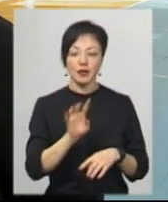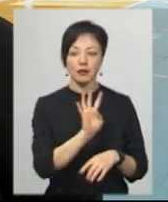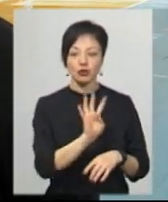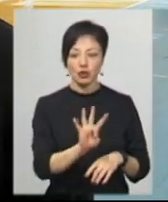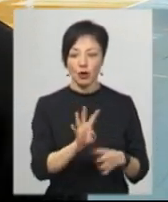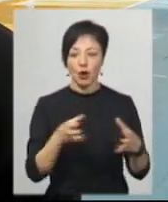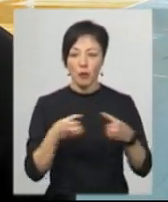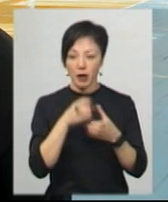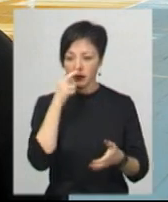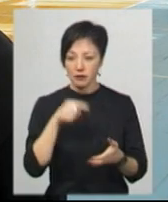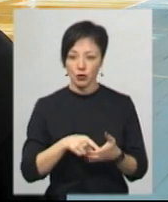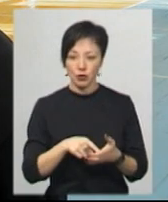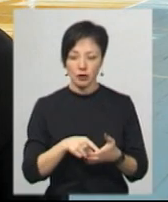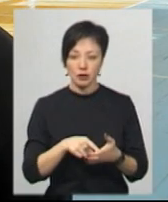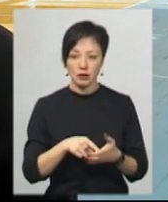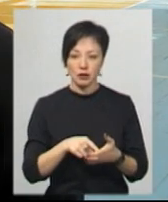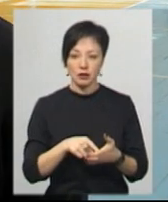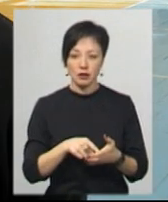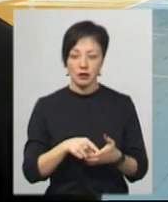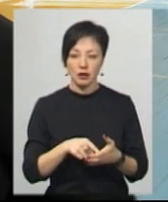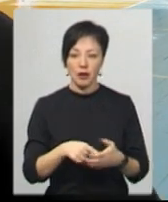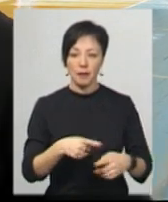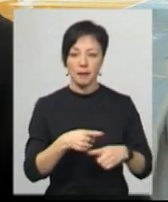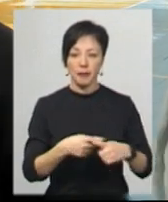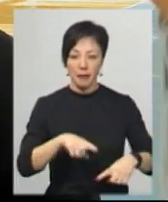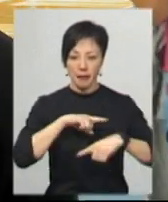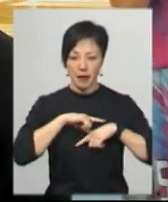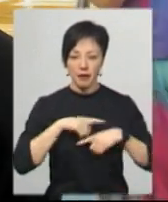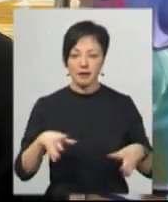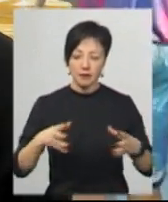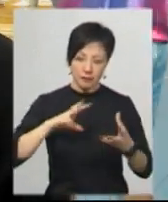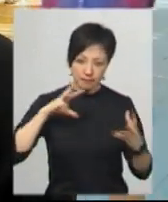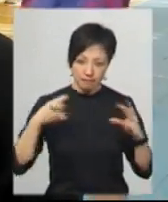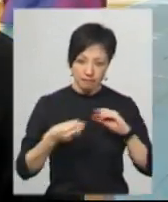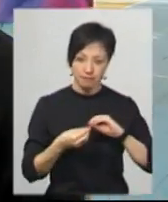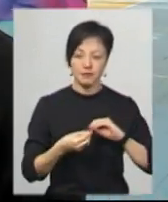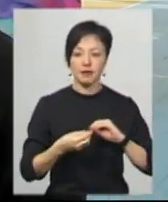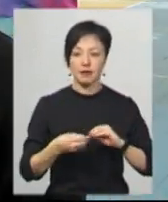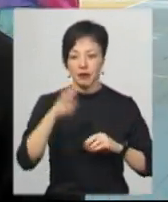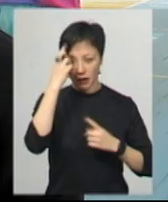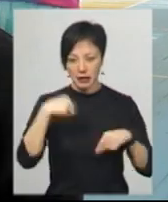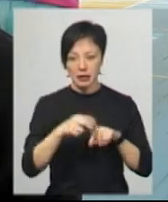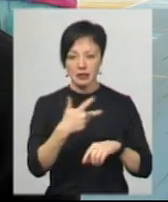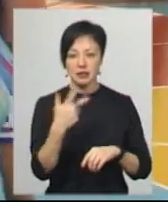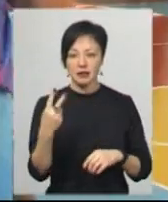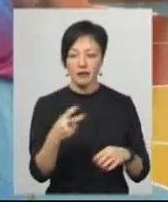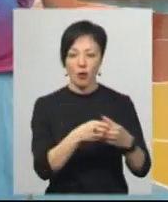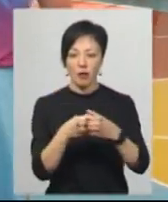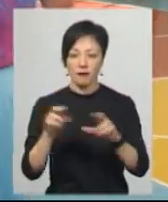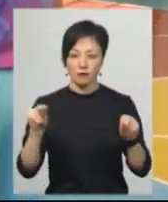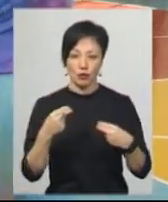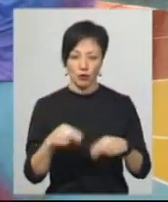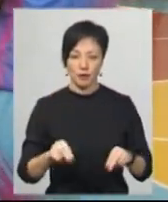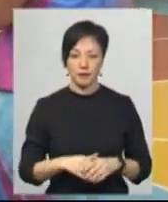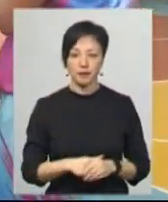команди виходять в плей-офф, тобто зі всієї України. Там загалом, по-моєму, 32 команди в чемпіонаті. Анна